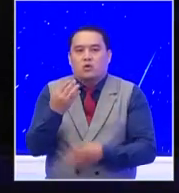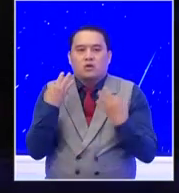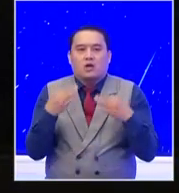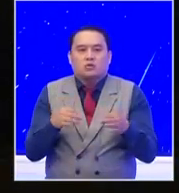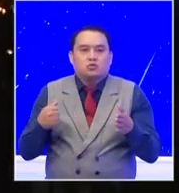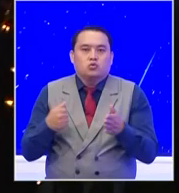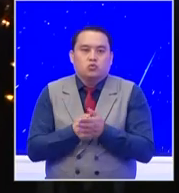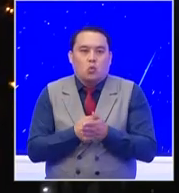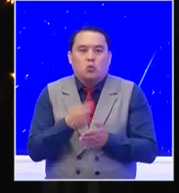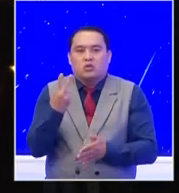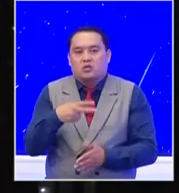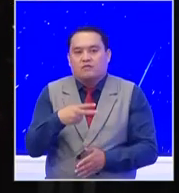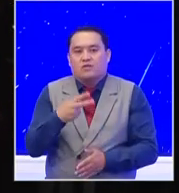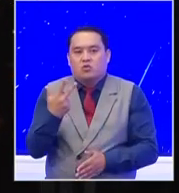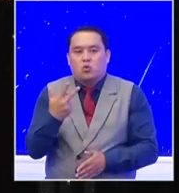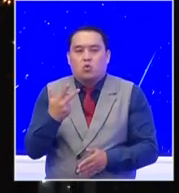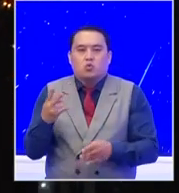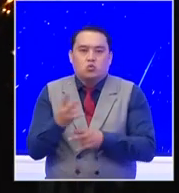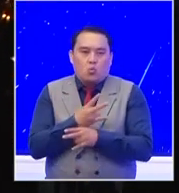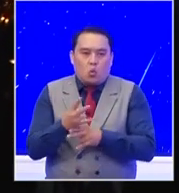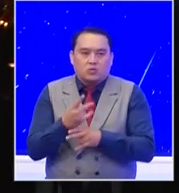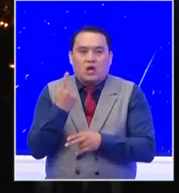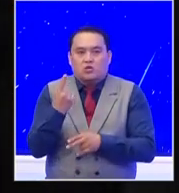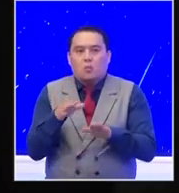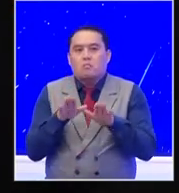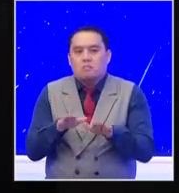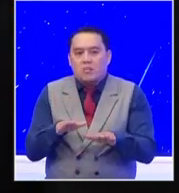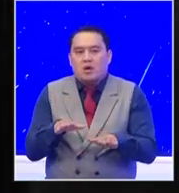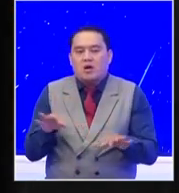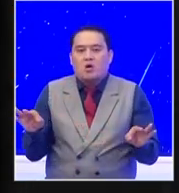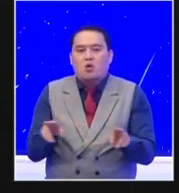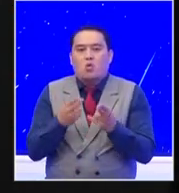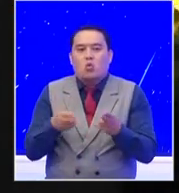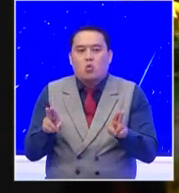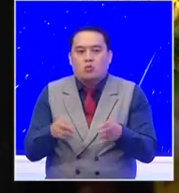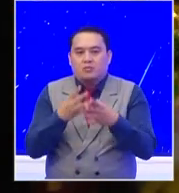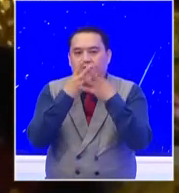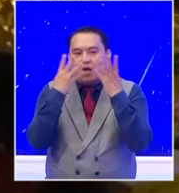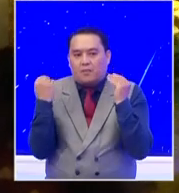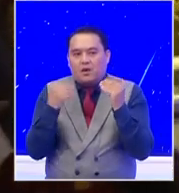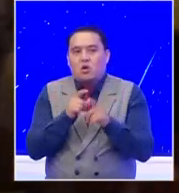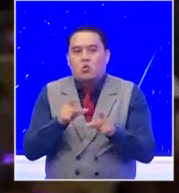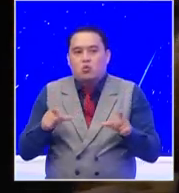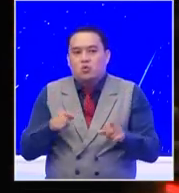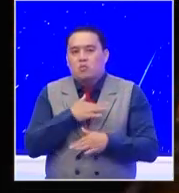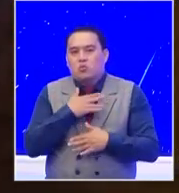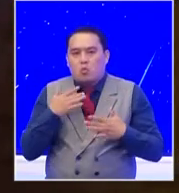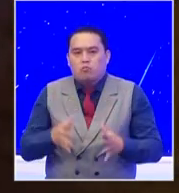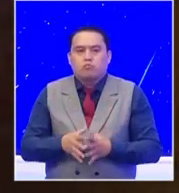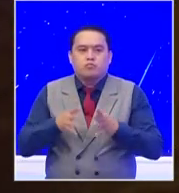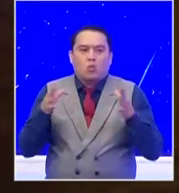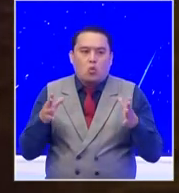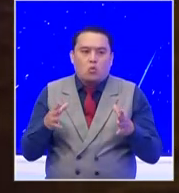разрешено только до 23 часов. Однако в одном из местных караоке-клубов об этом забыли. Людей в заведении оказалось